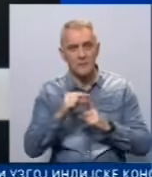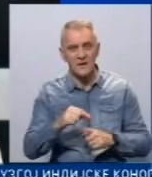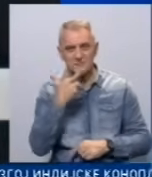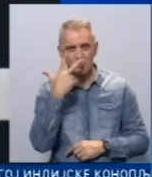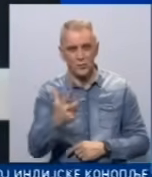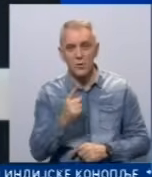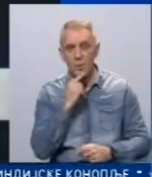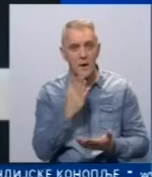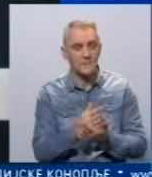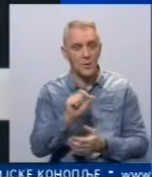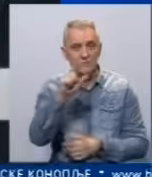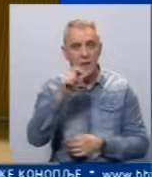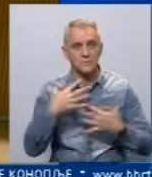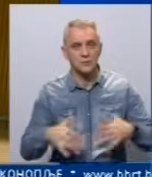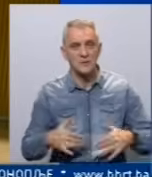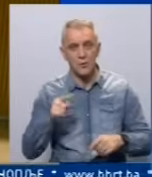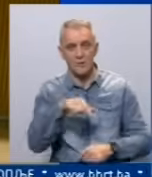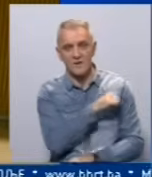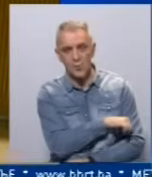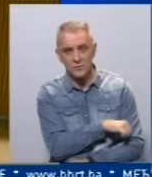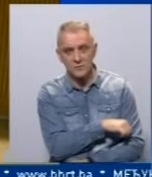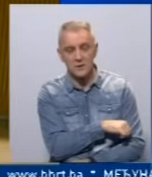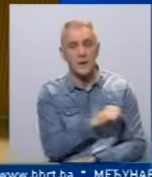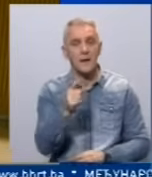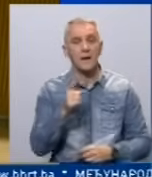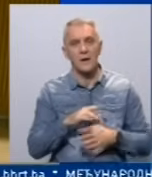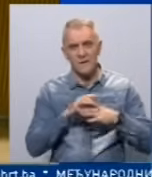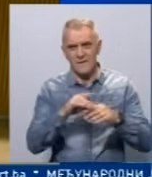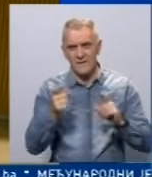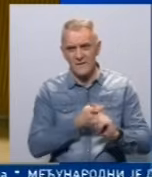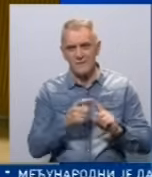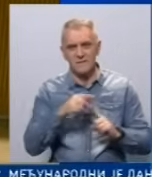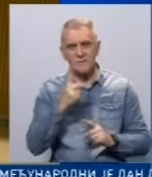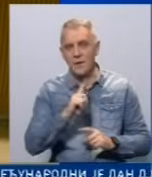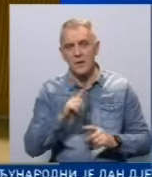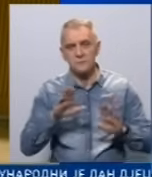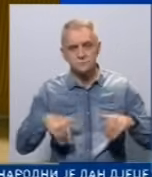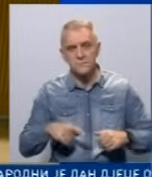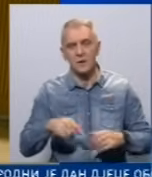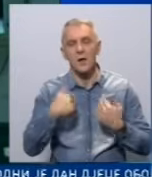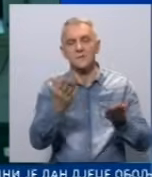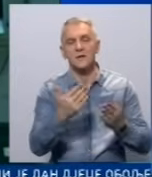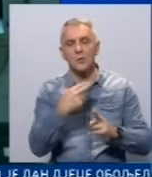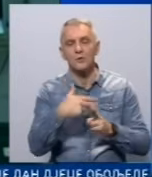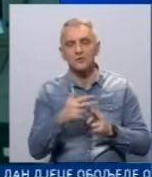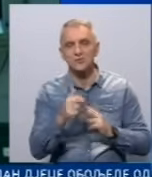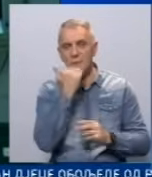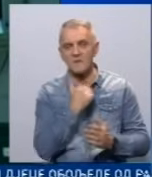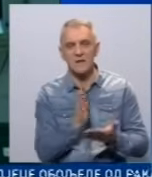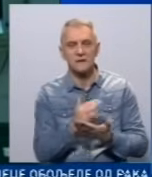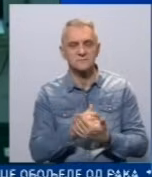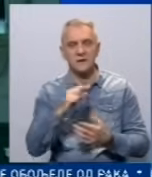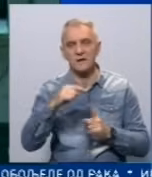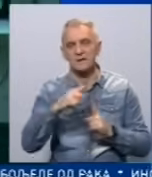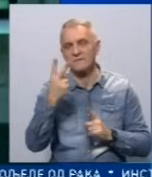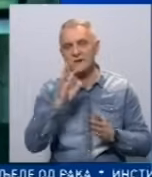trojkom održanog 12. januara ove godine, jer menadžment FTV-a nije pristao na ponuđeno rješenje pravednije raspodjele